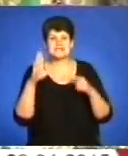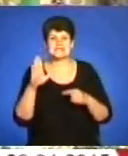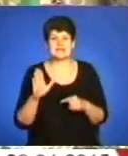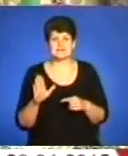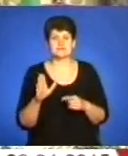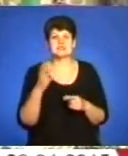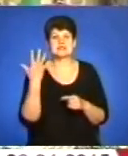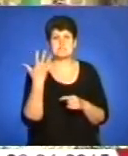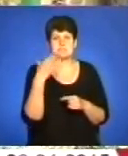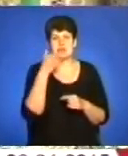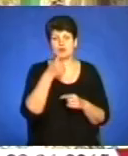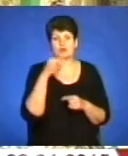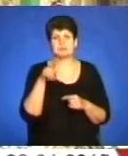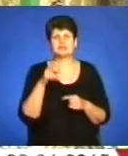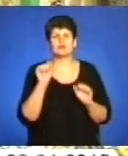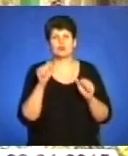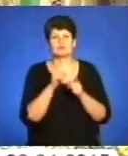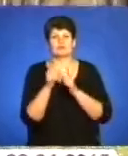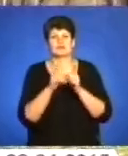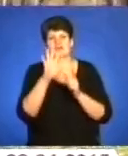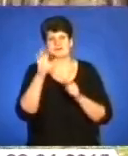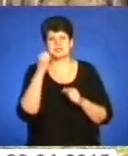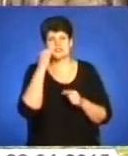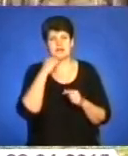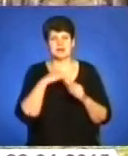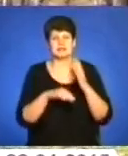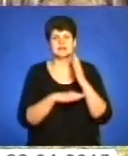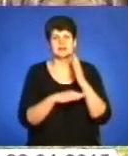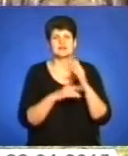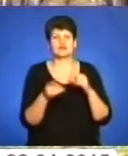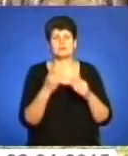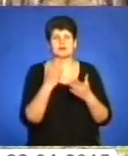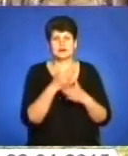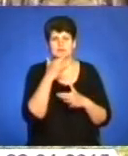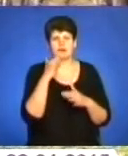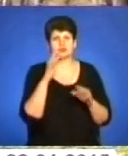платан може повністю змінити старі дерева. На жаль, у Тернополі є багато